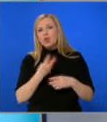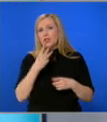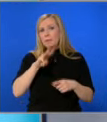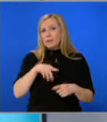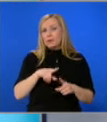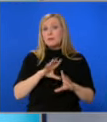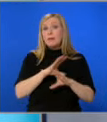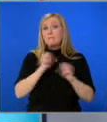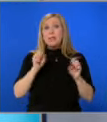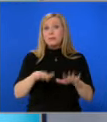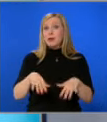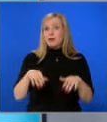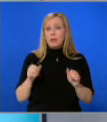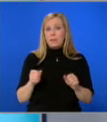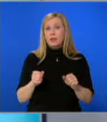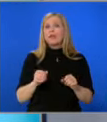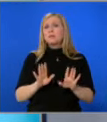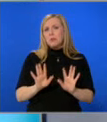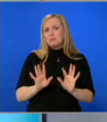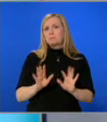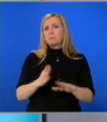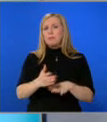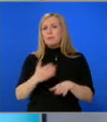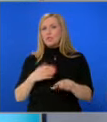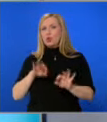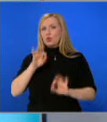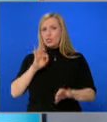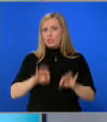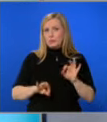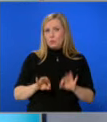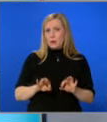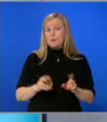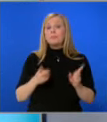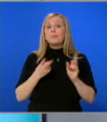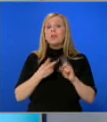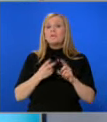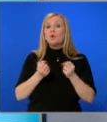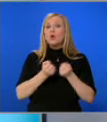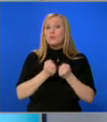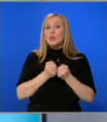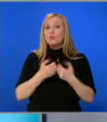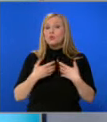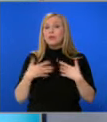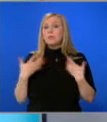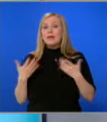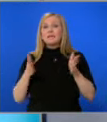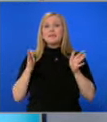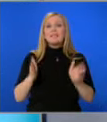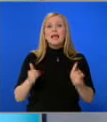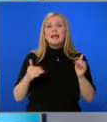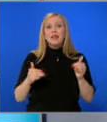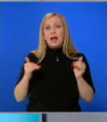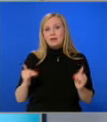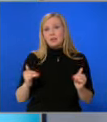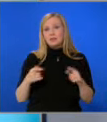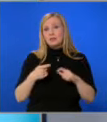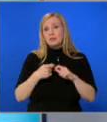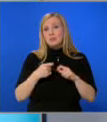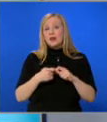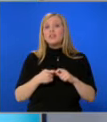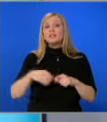без парламент при предсрочни избори. На второ място да има някакъв стандарт, по който да се